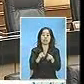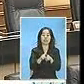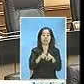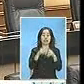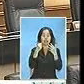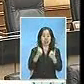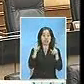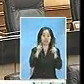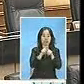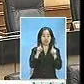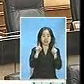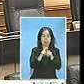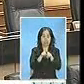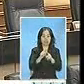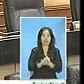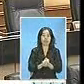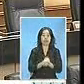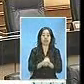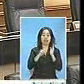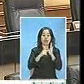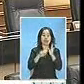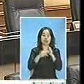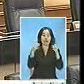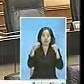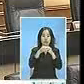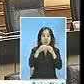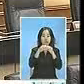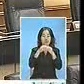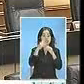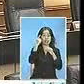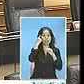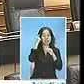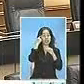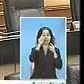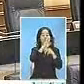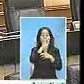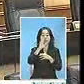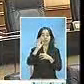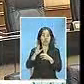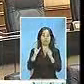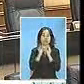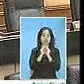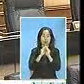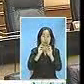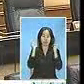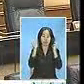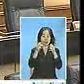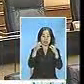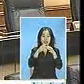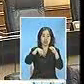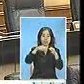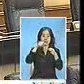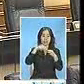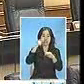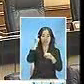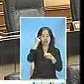แบบคำว่าชุดความคิดชุดความคิดเนี่ยในที่ประชุมนี่คำว่าชุดความคิดนี่เราหัวล้อ กันม